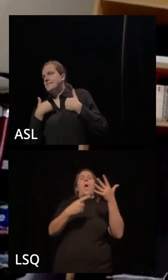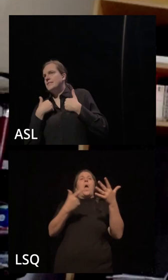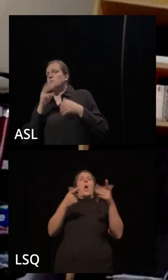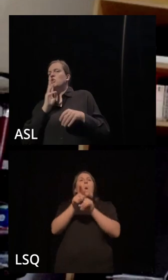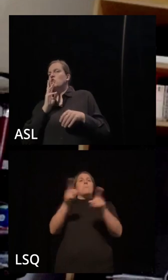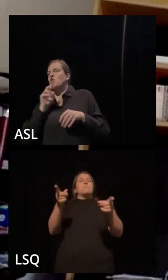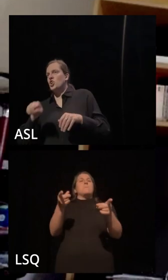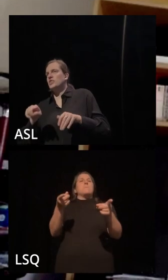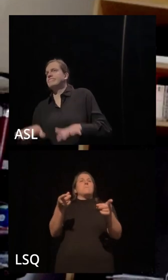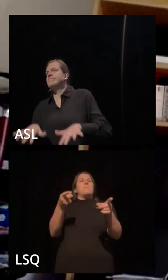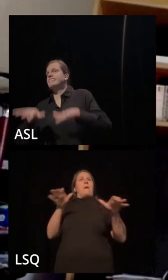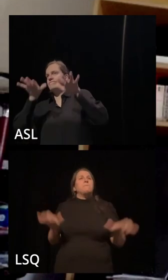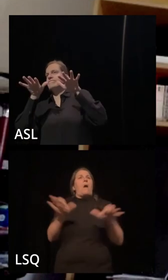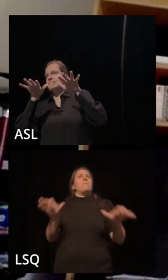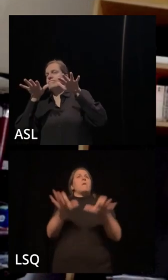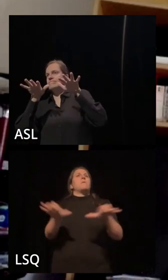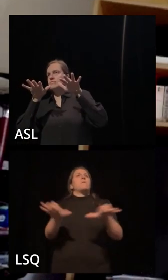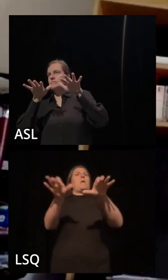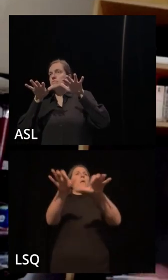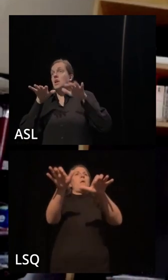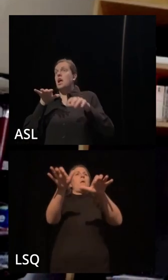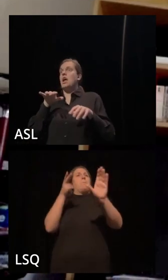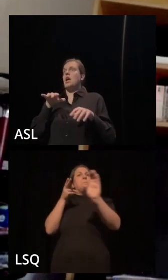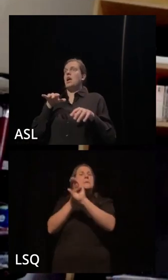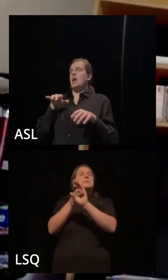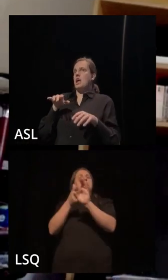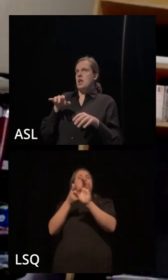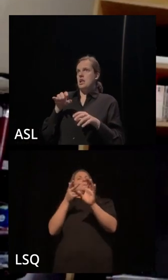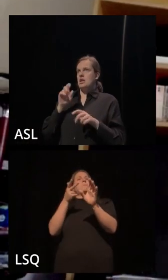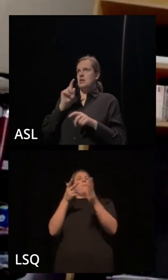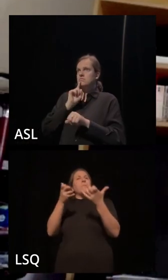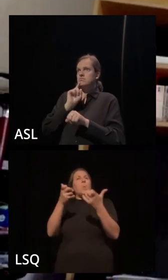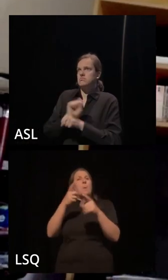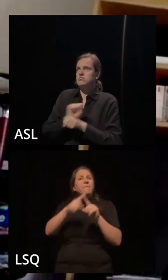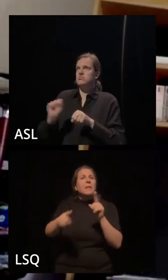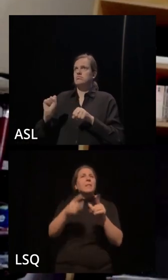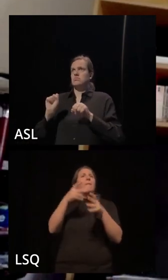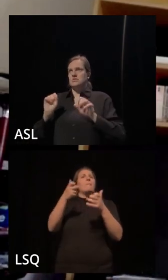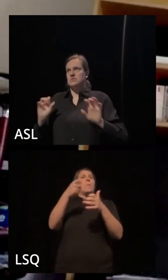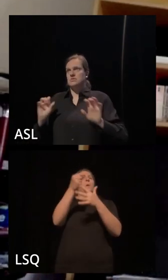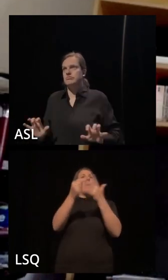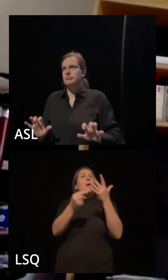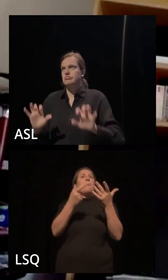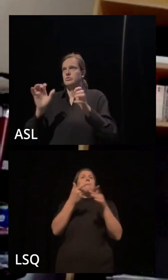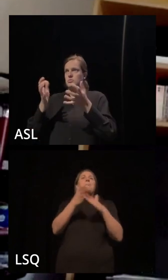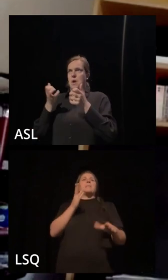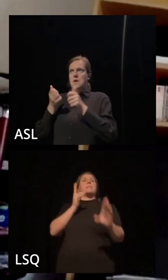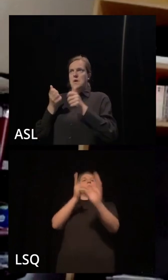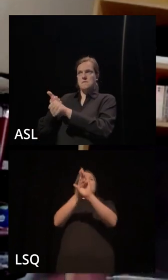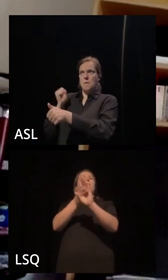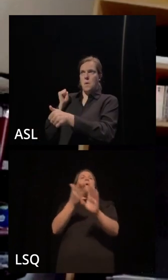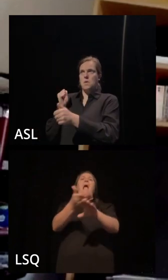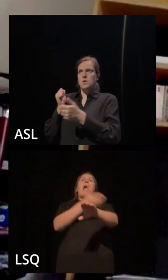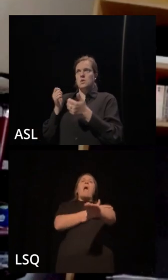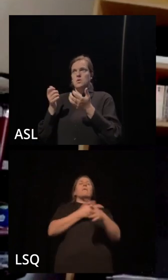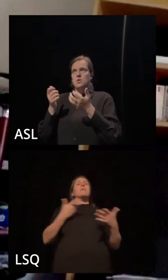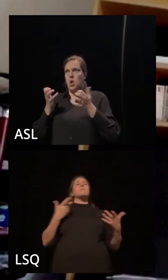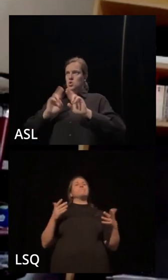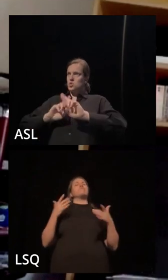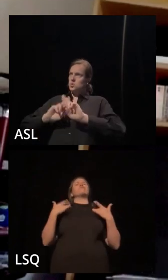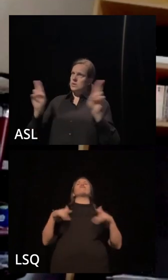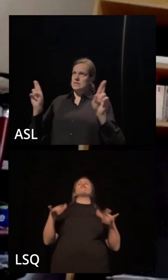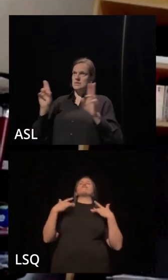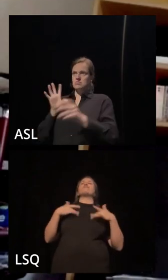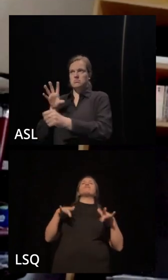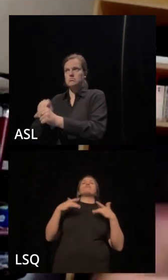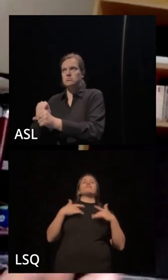complètement acquis aussi à la cause, et voire à participer, à transmettre ces enjeux autour